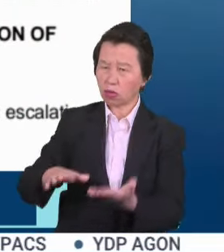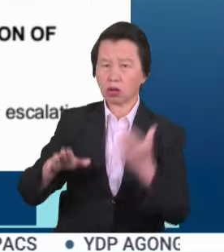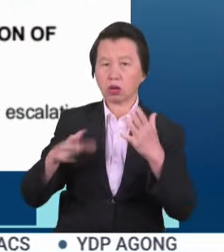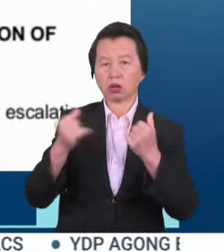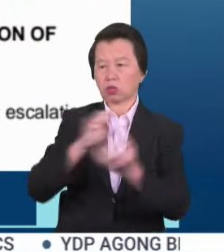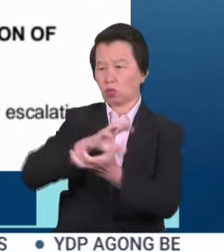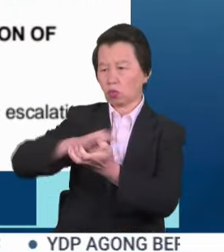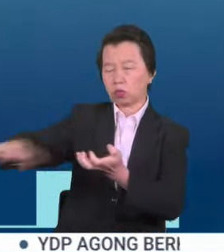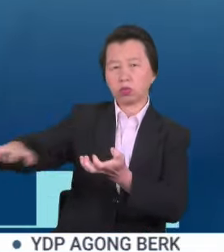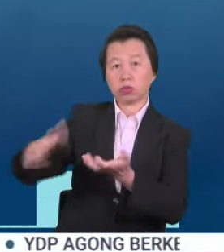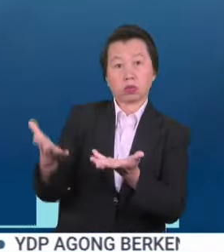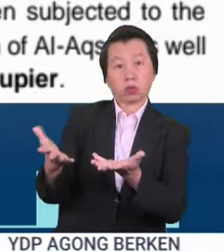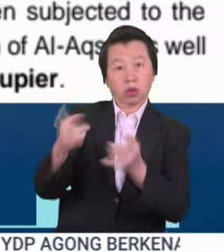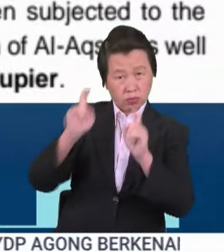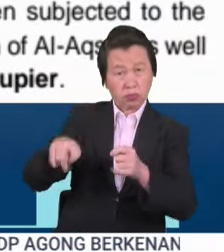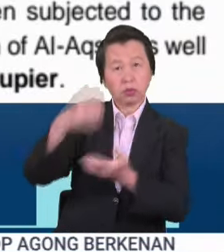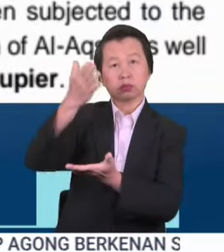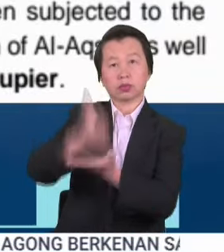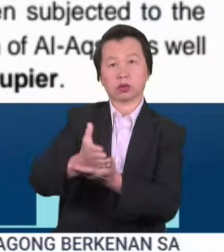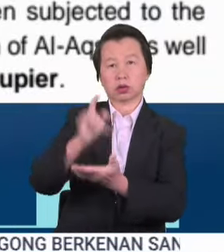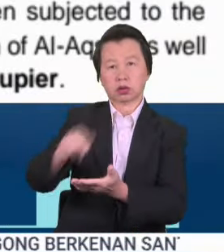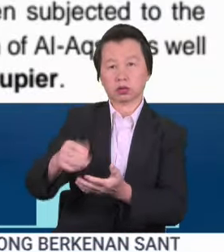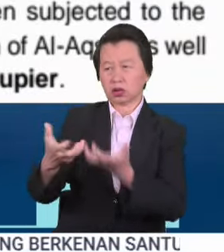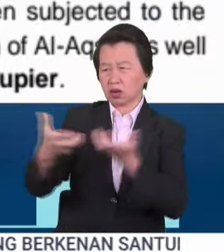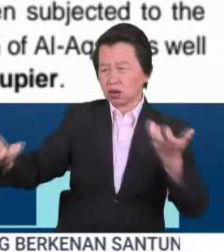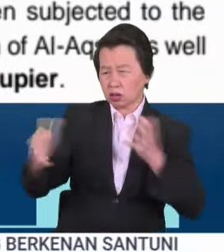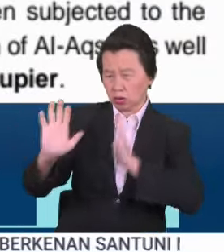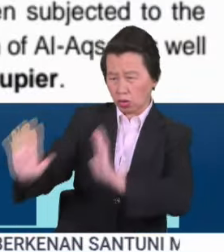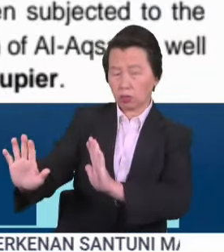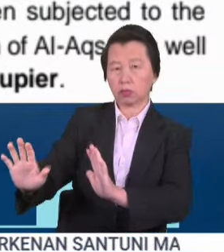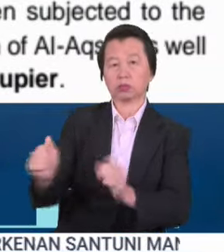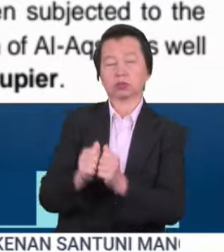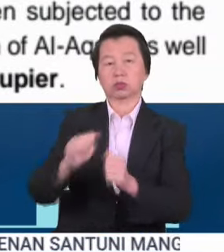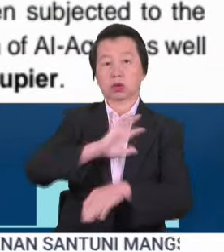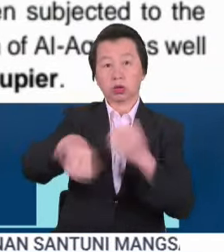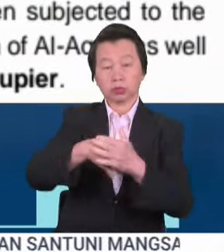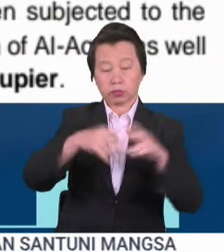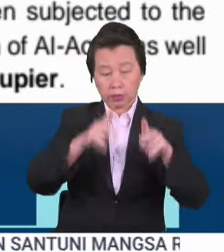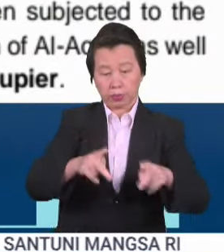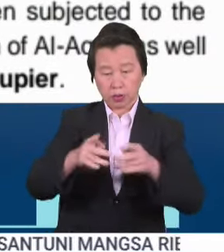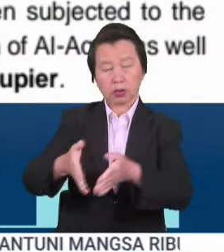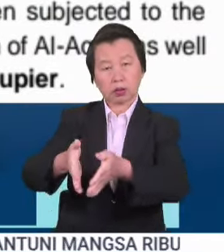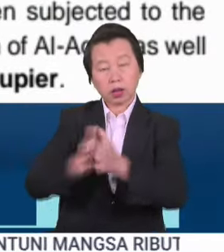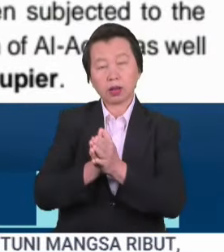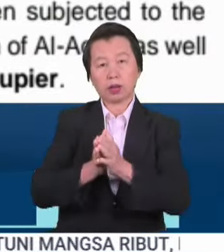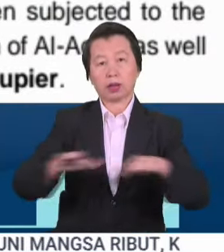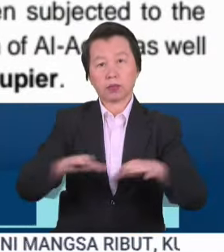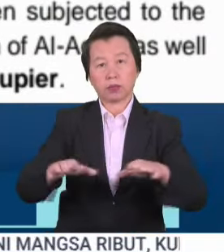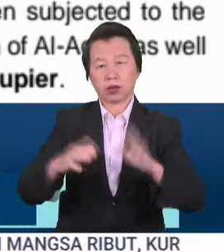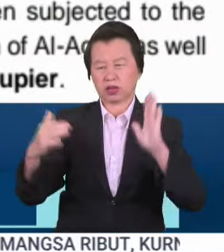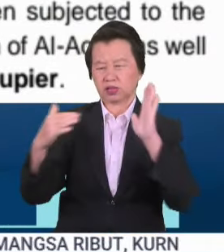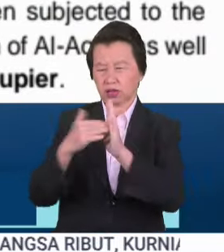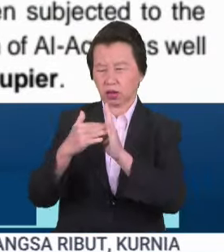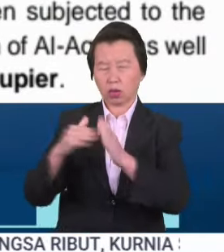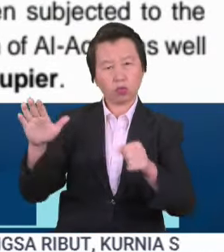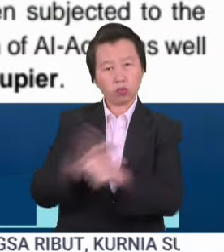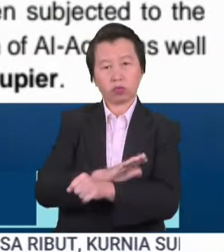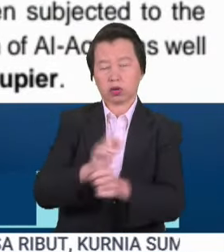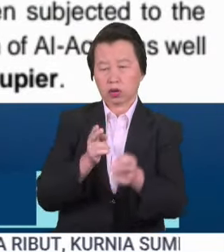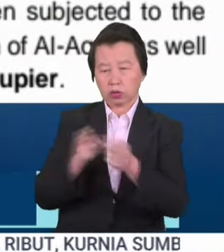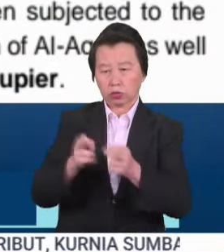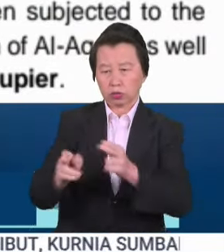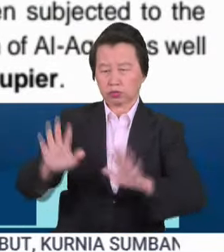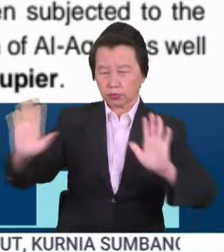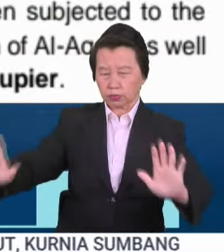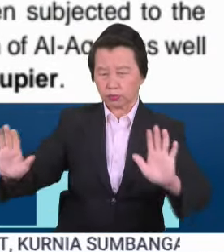dan kemusnahan perlu dihentikan dan dikekang sepenuhnya. Semua pihak terlibat digesa melaksanakan sekatan sepenuhnya dan berusaha ke